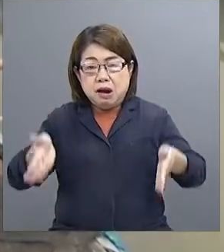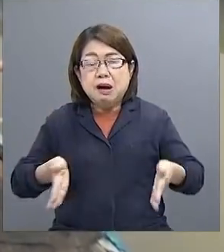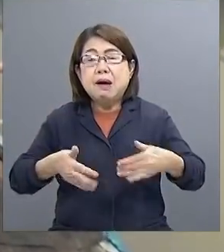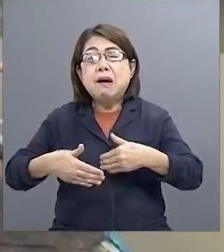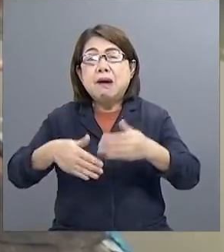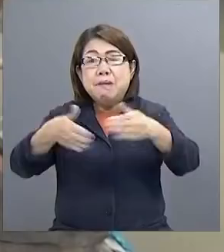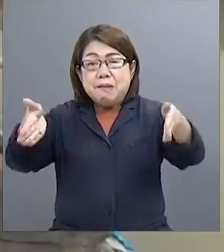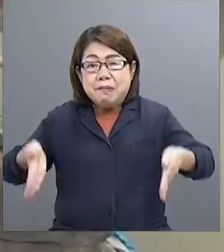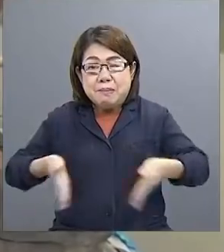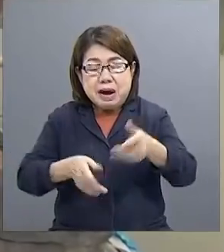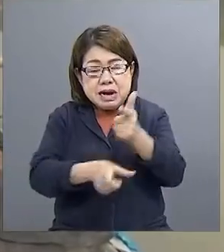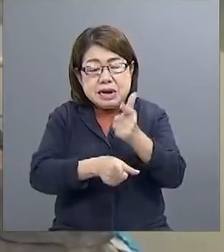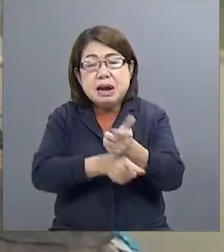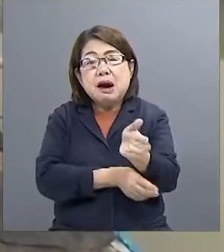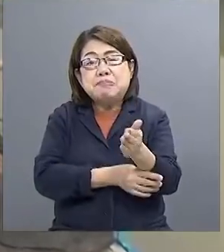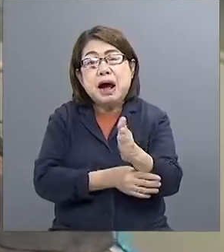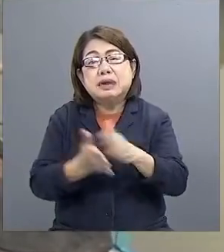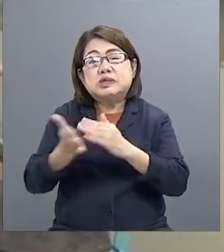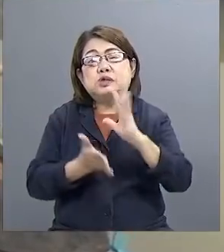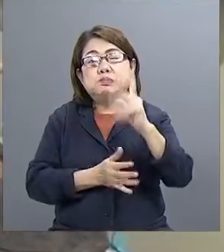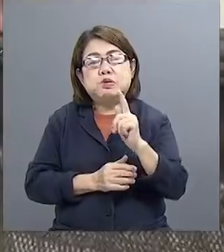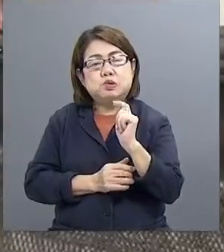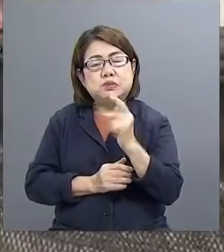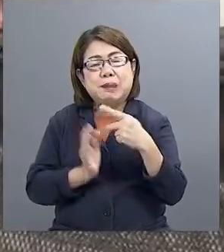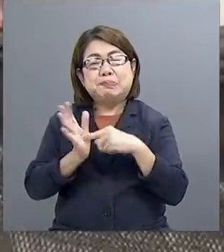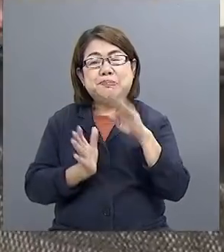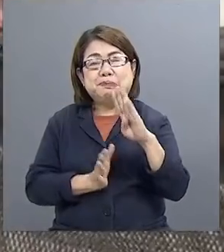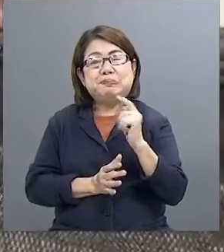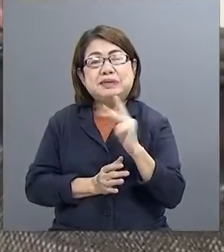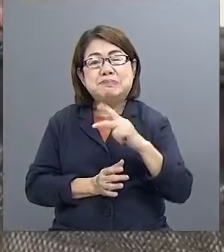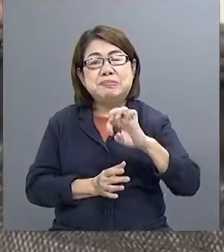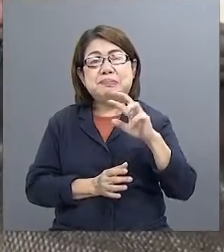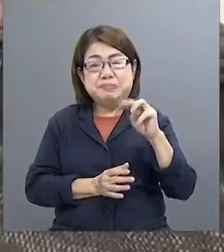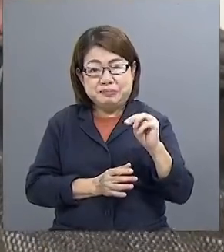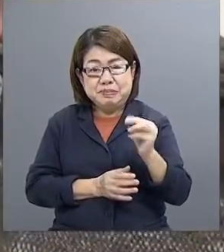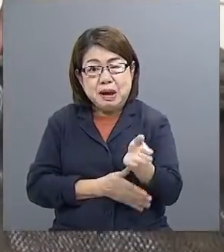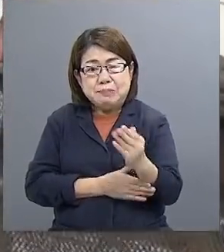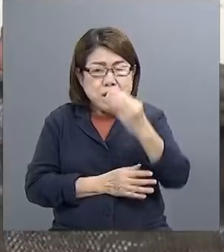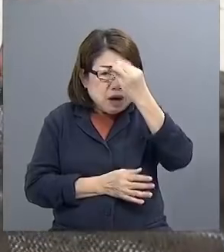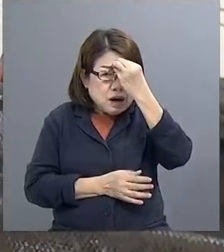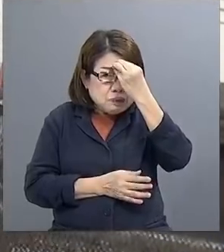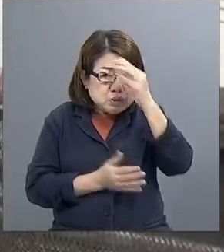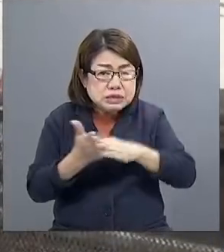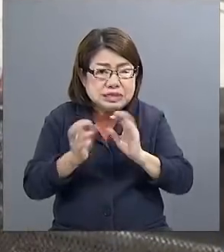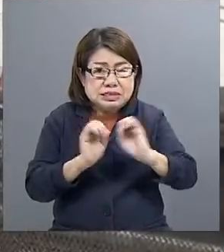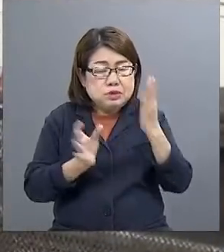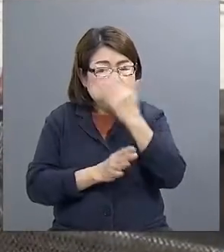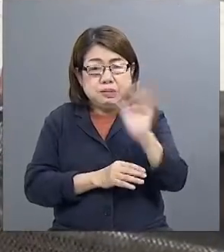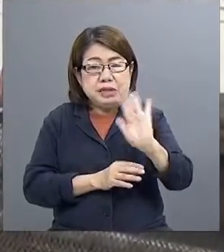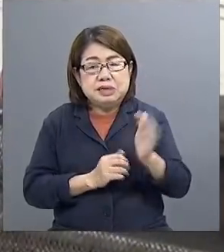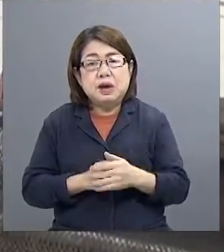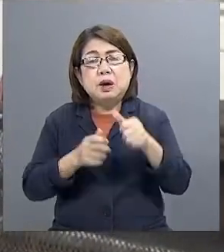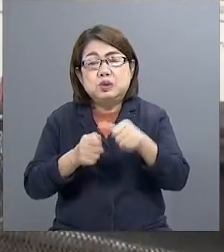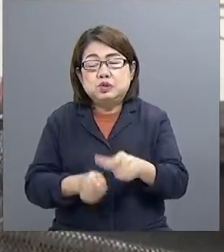นะครับคุณผู้ชมเธอจะพาไปไหนล่ะเนี่ยที่เห็นอยู่ไม่ใช่ปลาคราฟนะคะเป็นพื้นที่คลองหินขวางตำบลท่าพญาอำเภอ